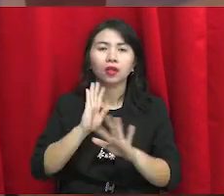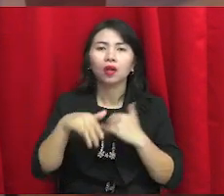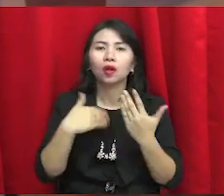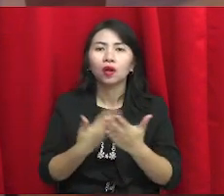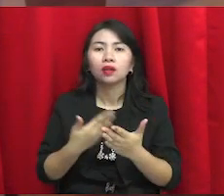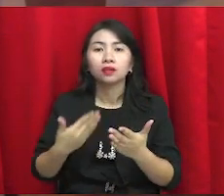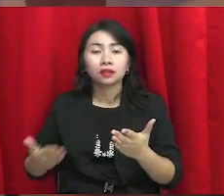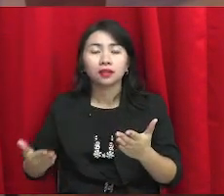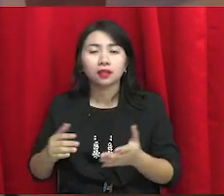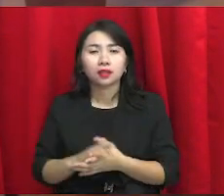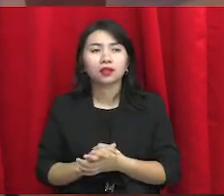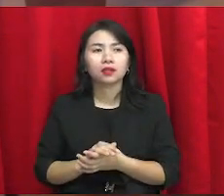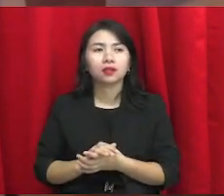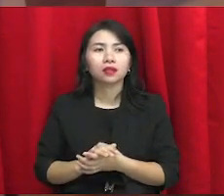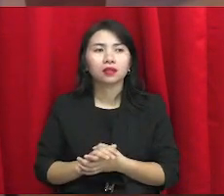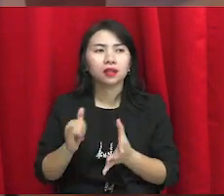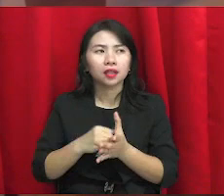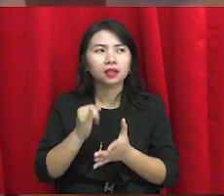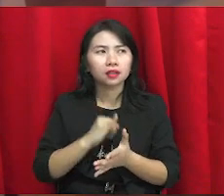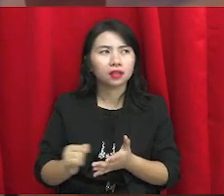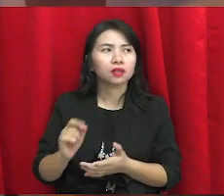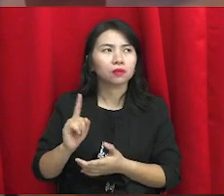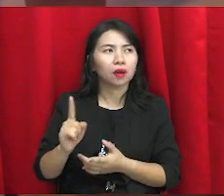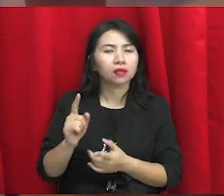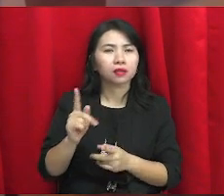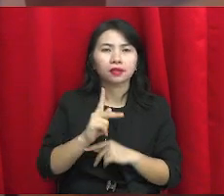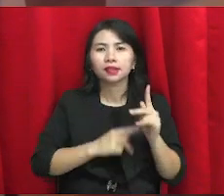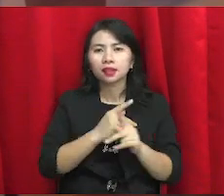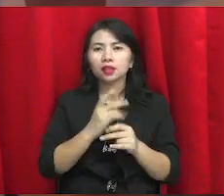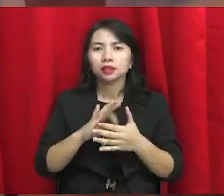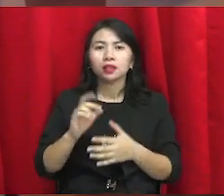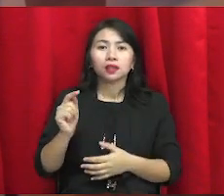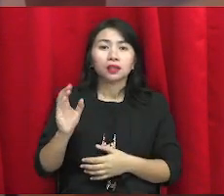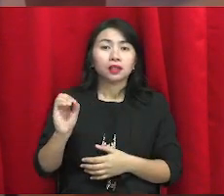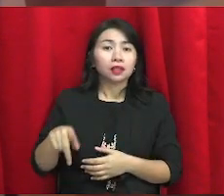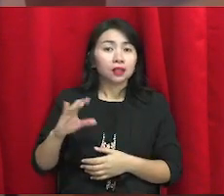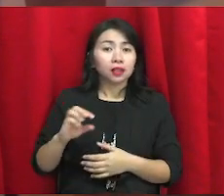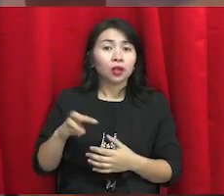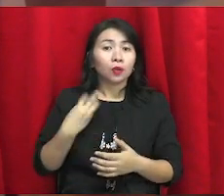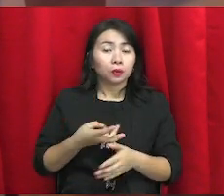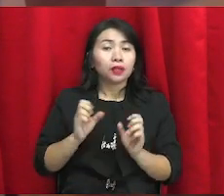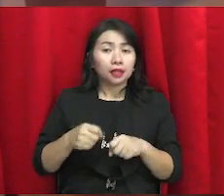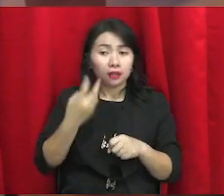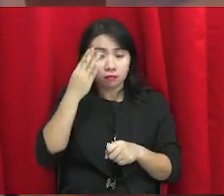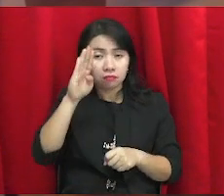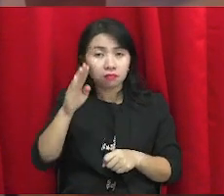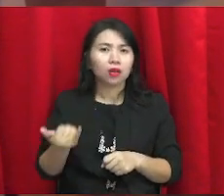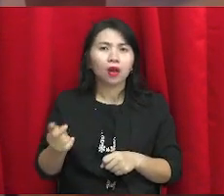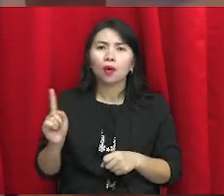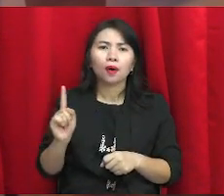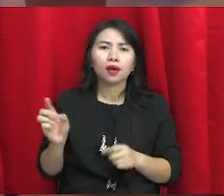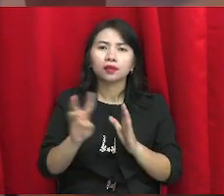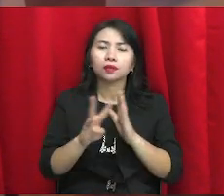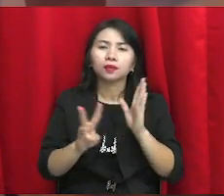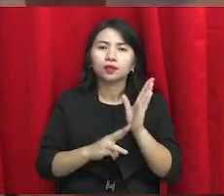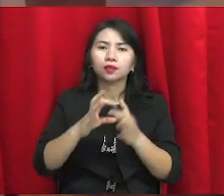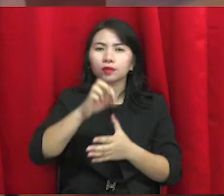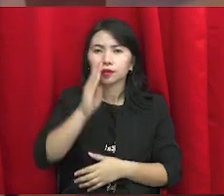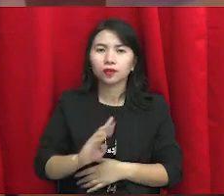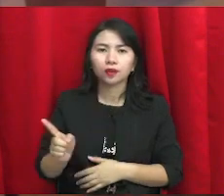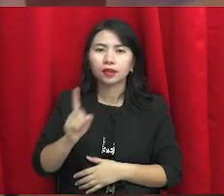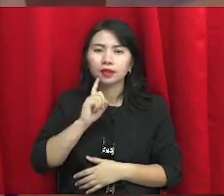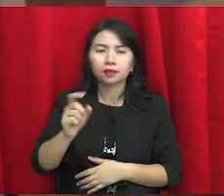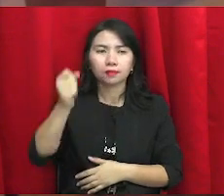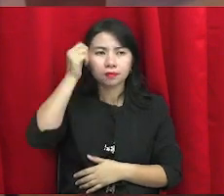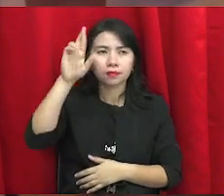yung ganitong klaseng topic po na kung saan mas lalo pa po nating malalaman kung ano po talaga yung plano or will ng Panginoon. Sabi nga kanina ni Sir Jao,